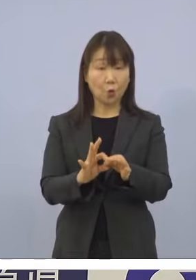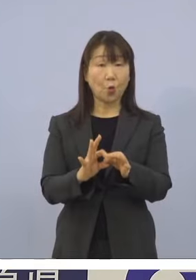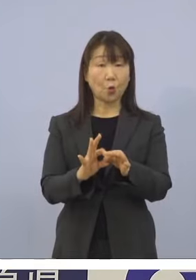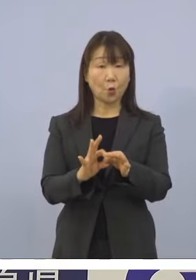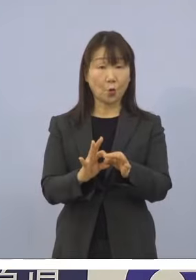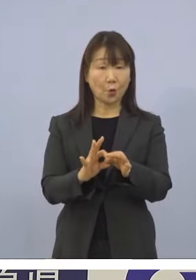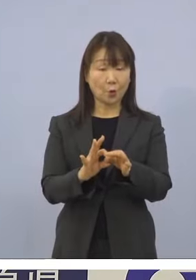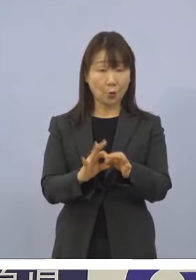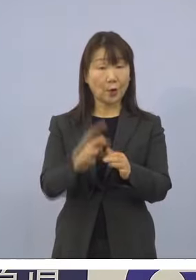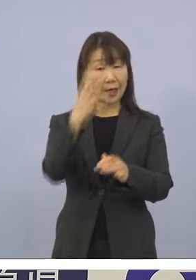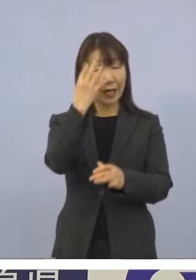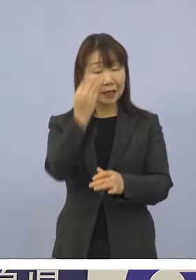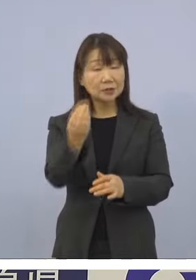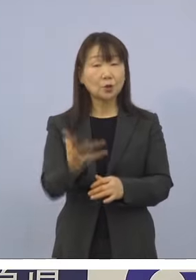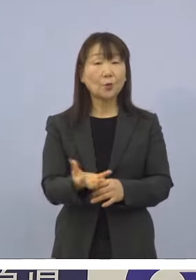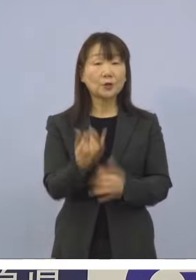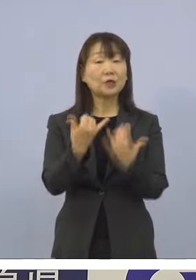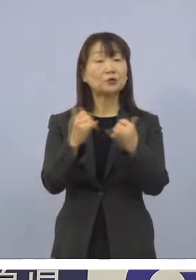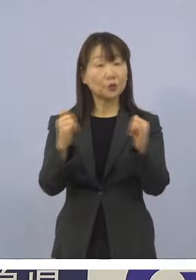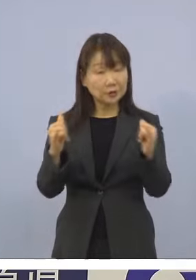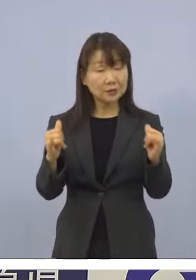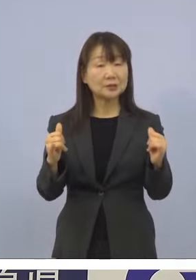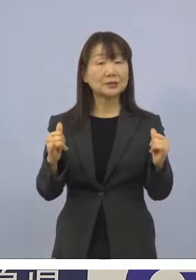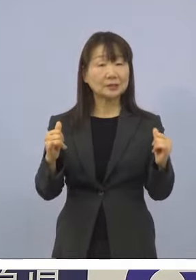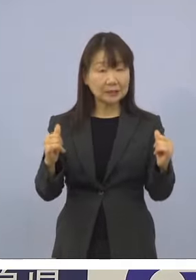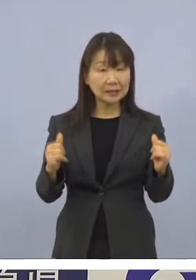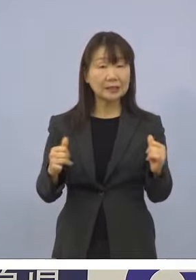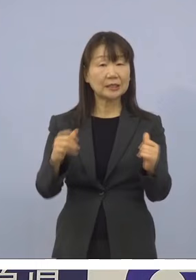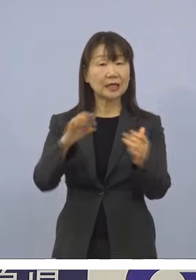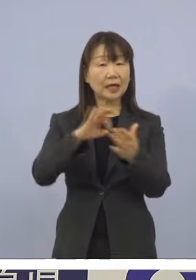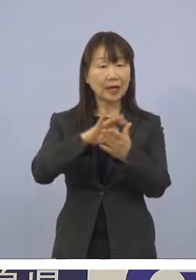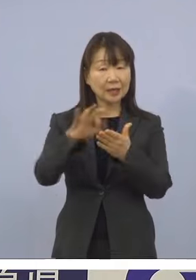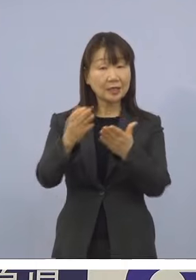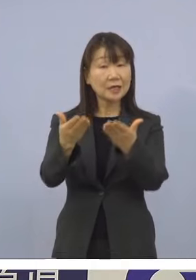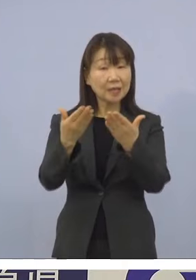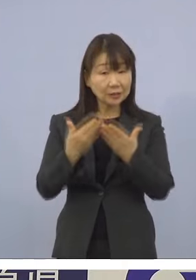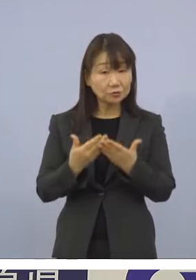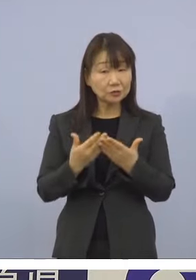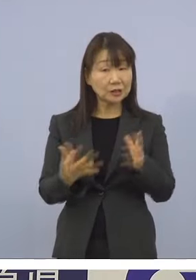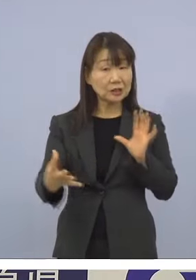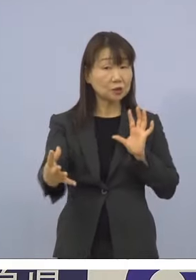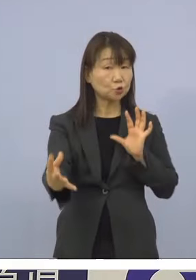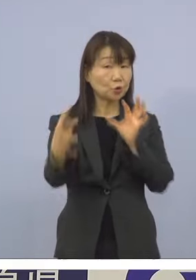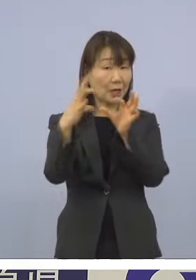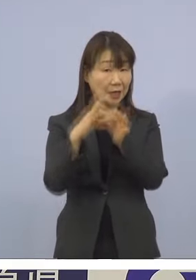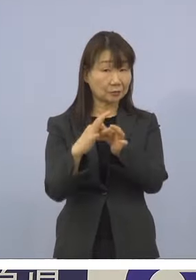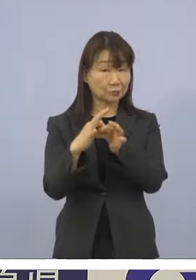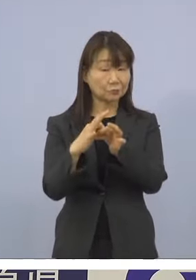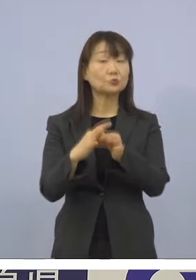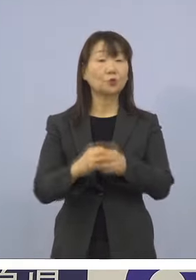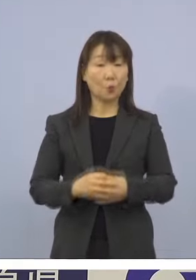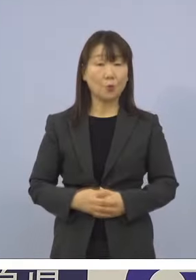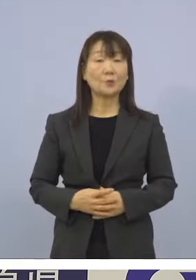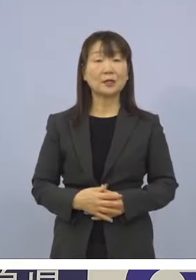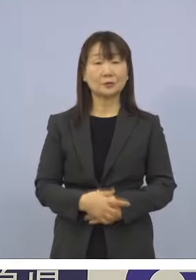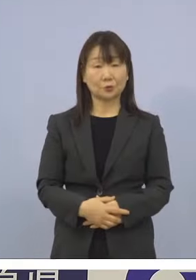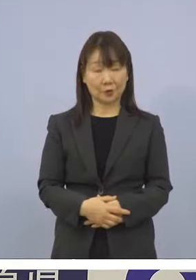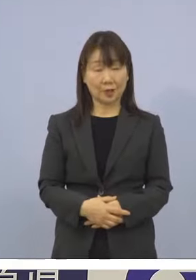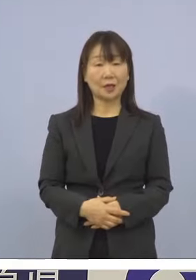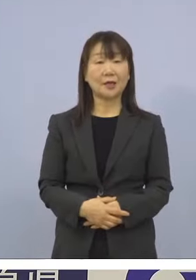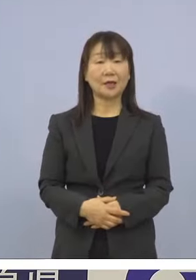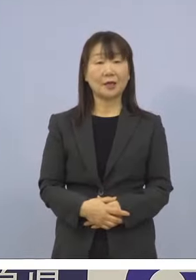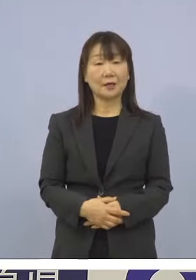関心のある方々にご協力ご購入をいただくことにつながると思ってますので、いわゆ